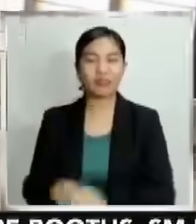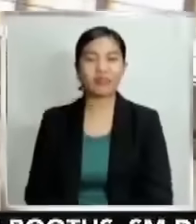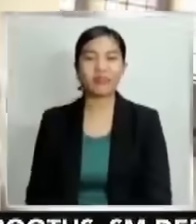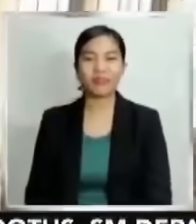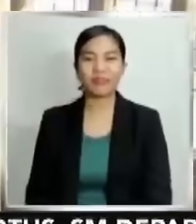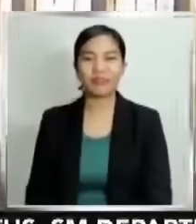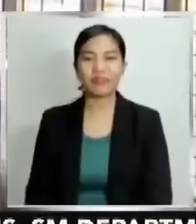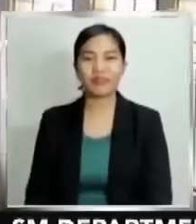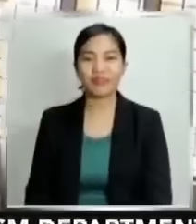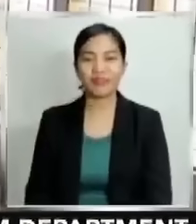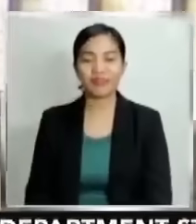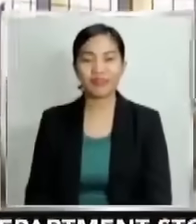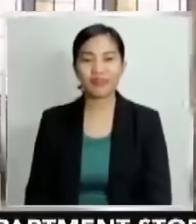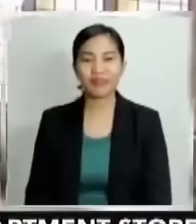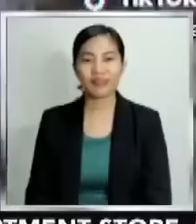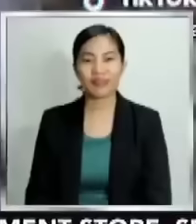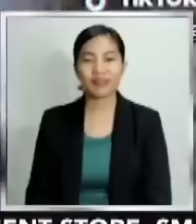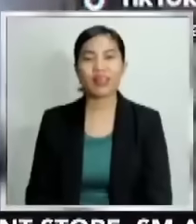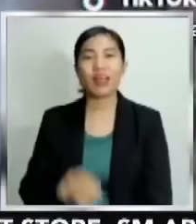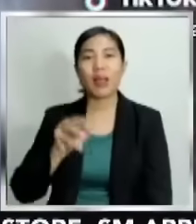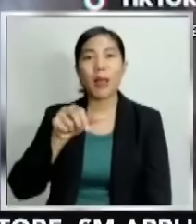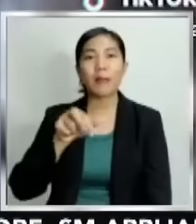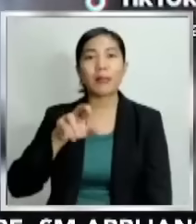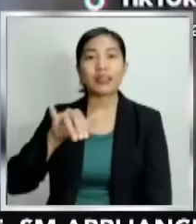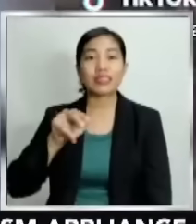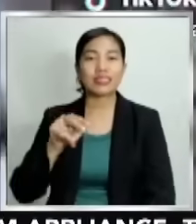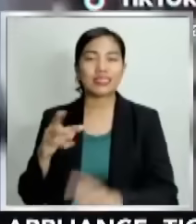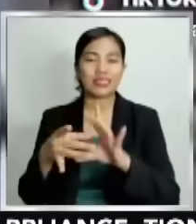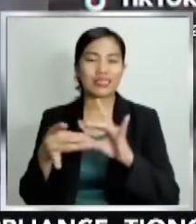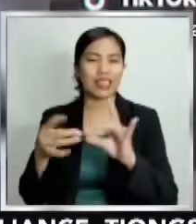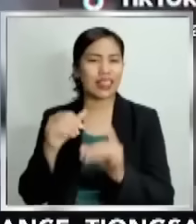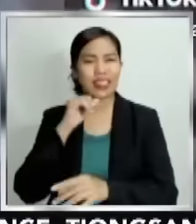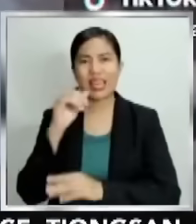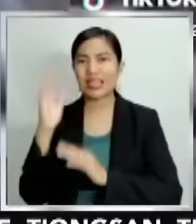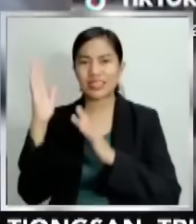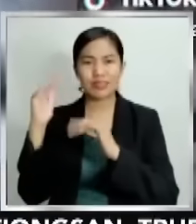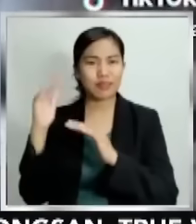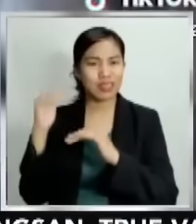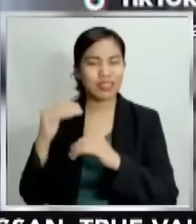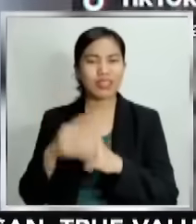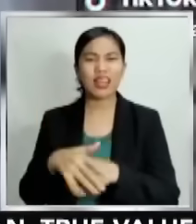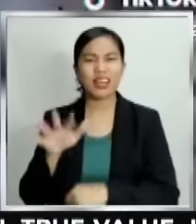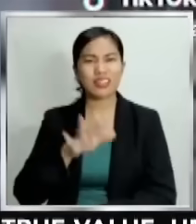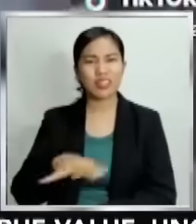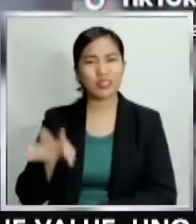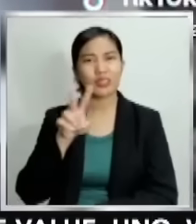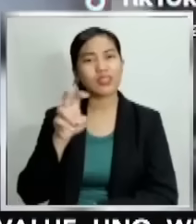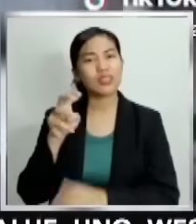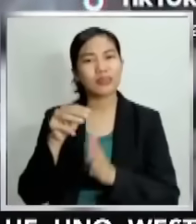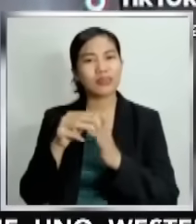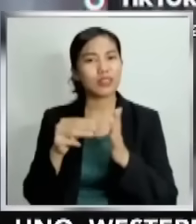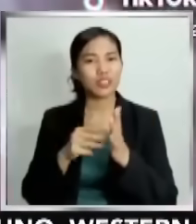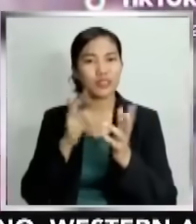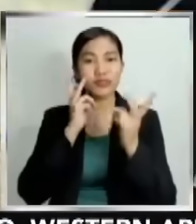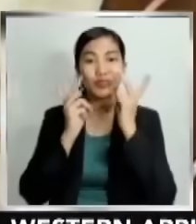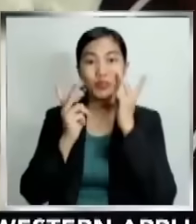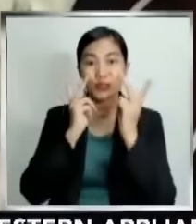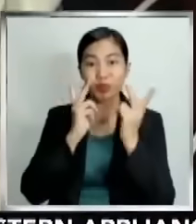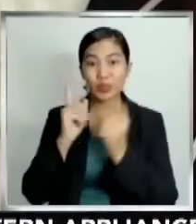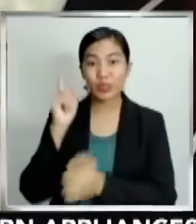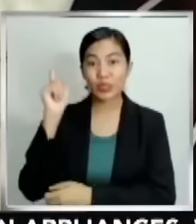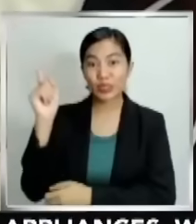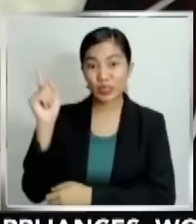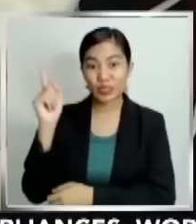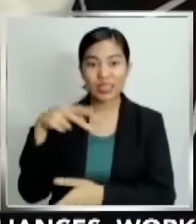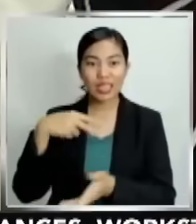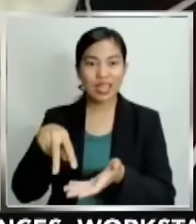Kwento ni Marian, hindi raw niya akalain na aabot ng halos 200 million views ang price tag dance niya. Actually,